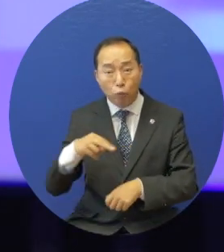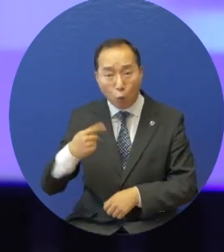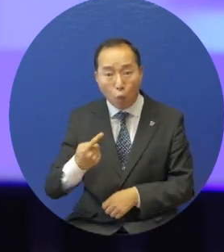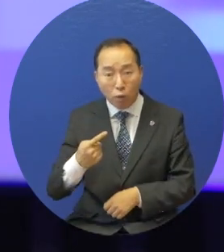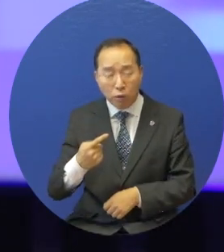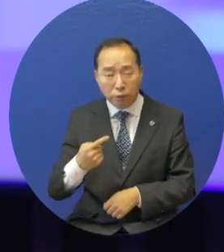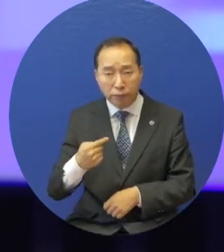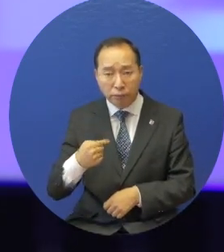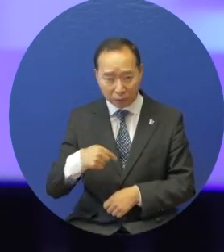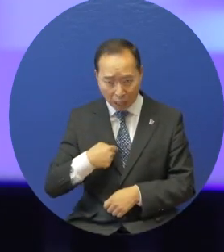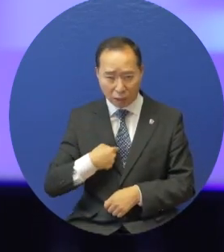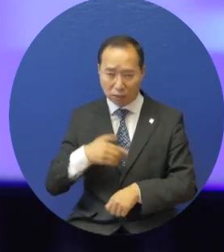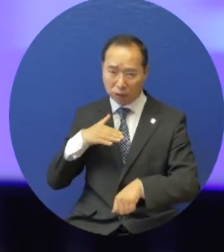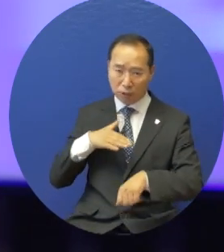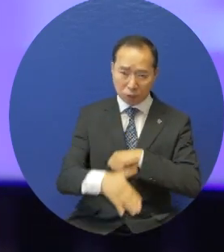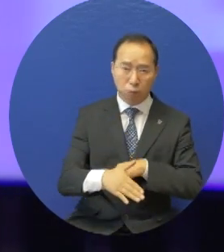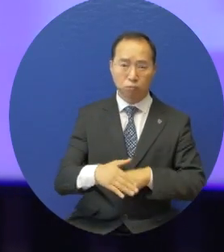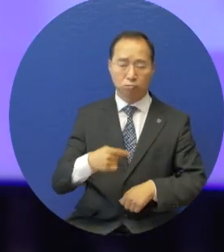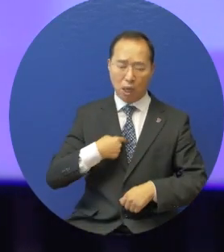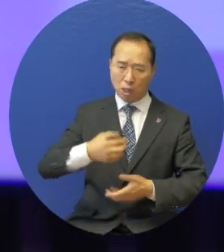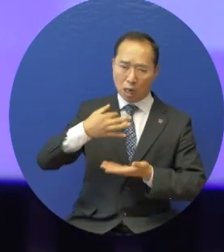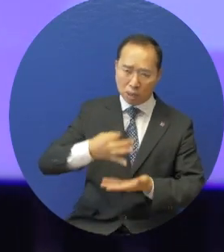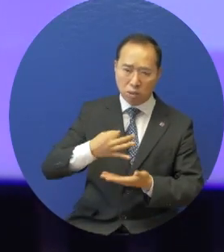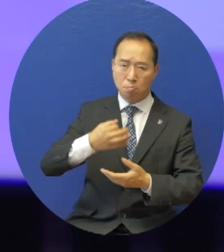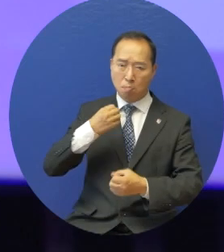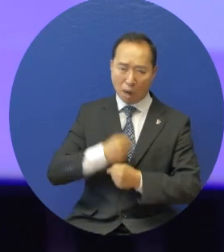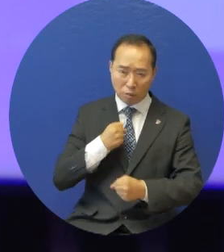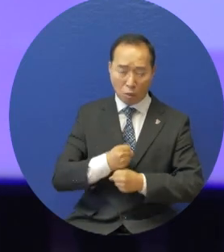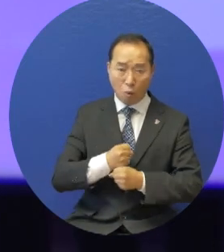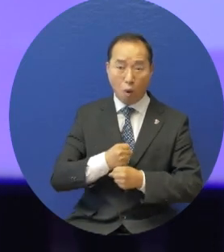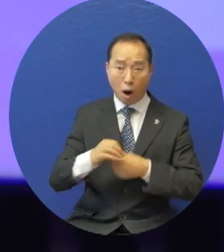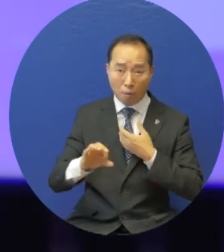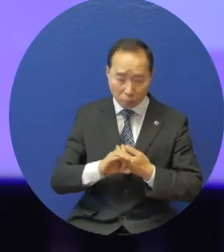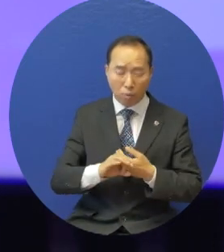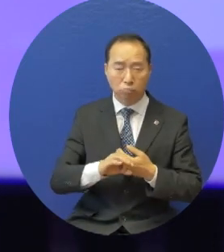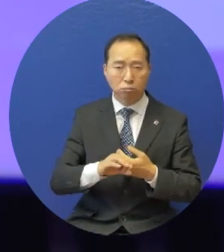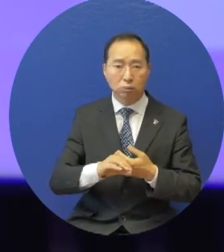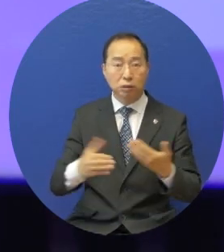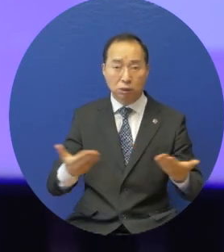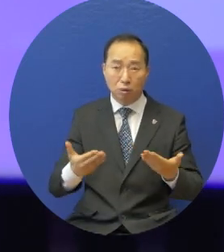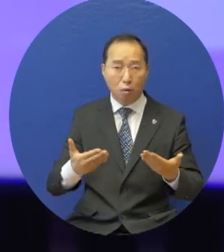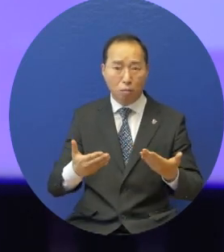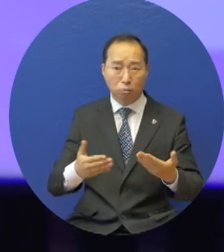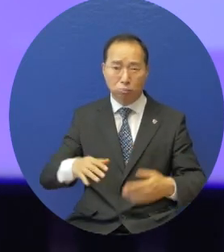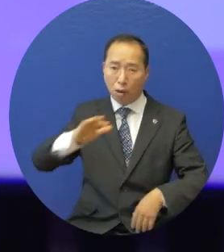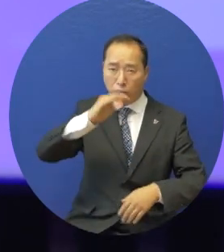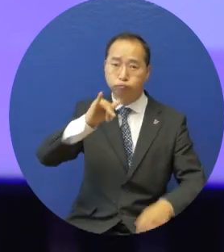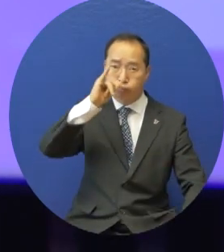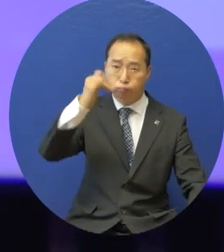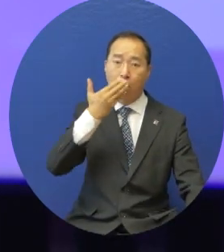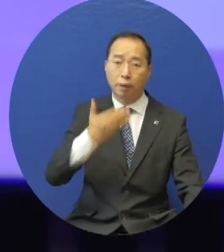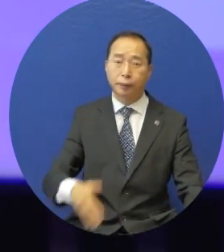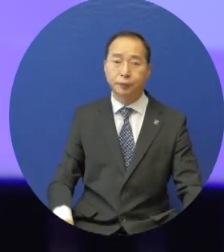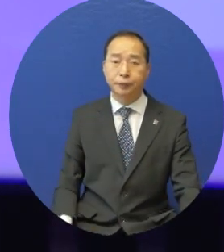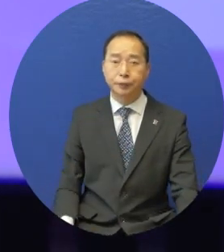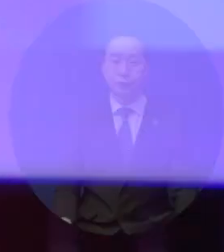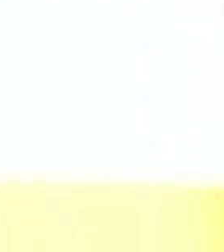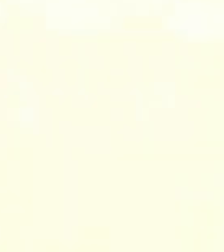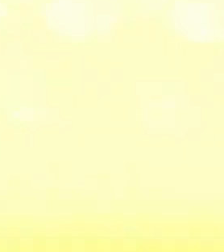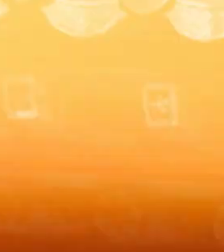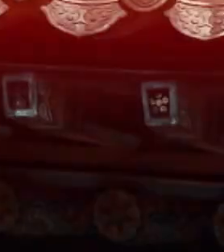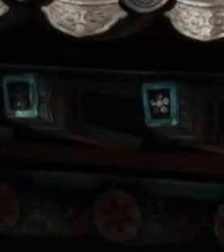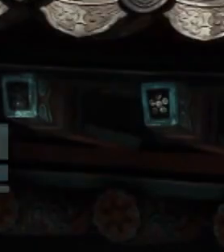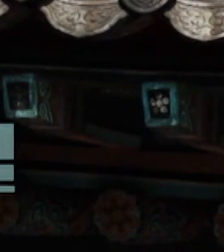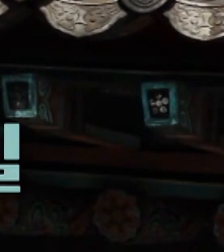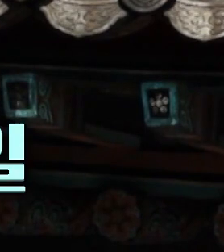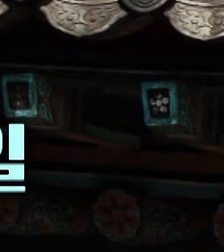무엇을 하더라도 거기에서 나의 문법과 나의 가치를 만들어낸다면 우리는 모두 훌륭한 직업인이 될 것이다.